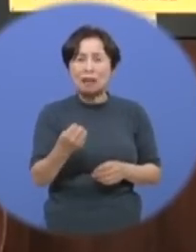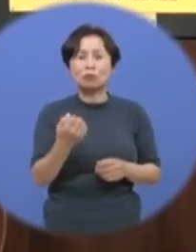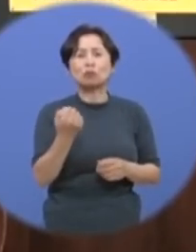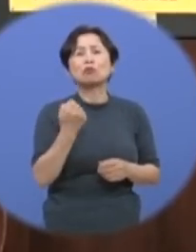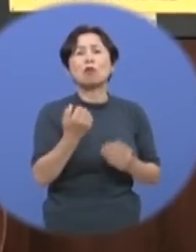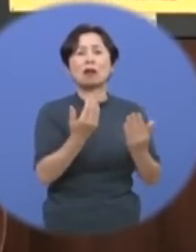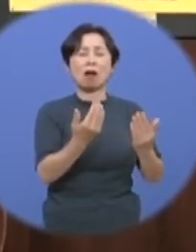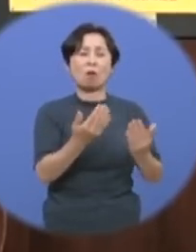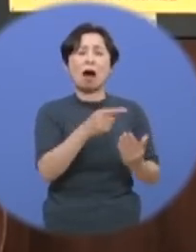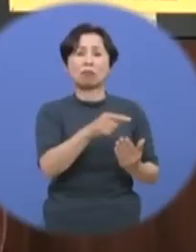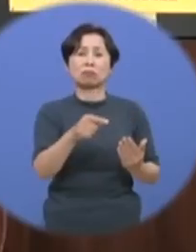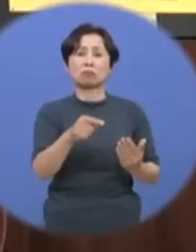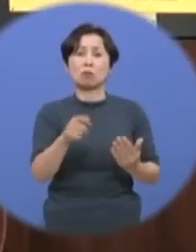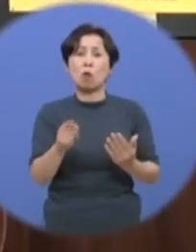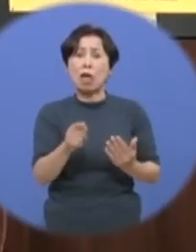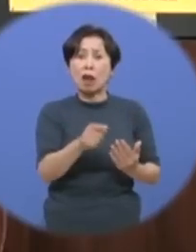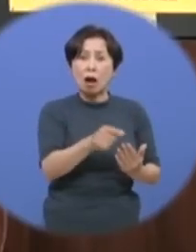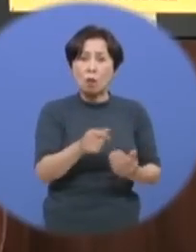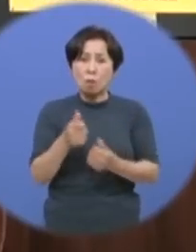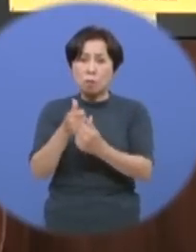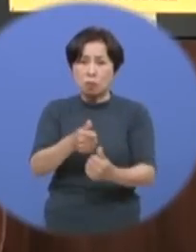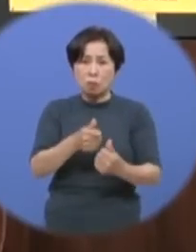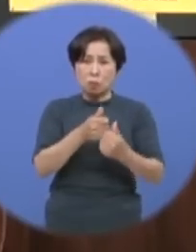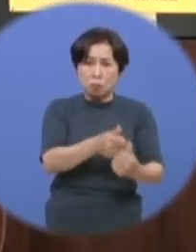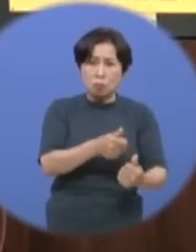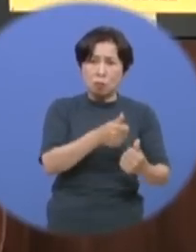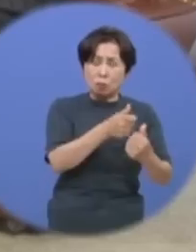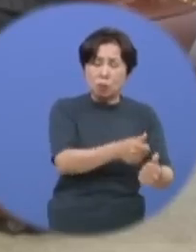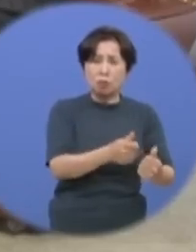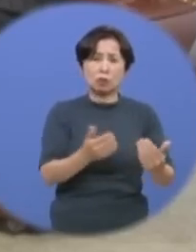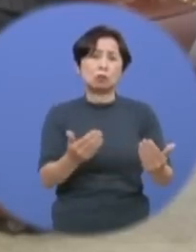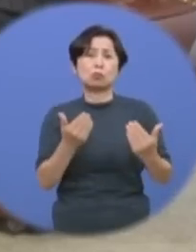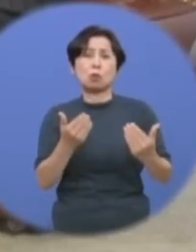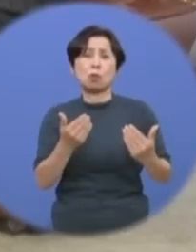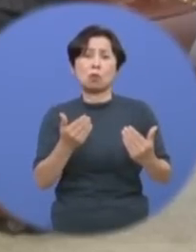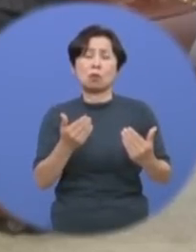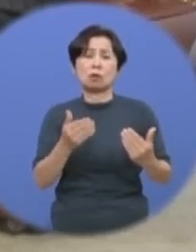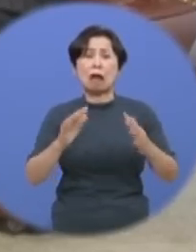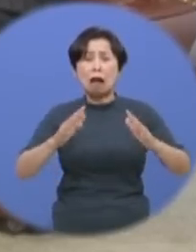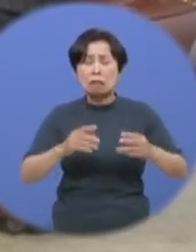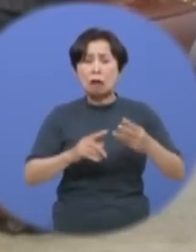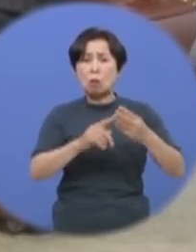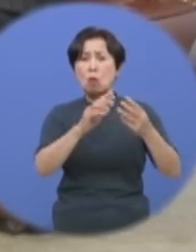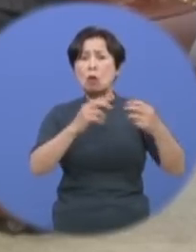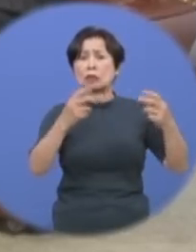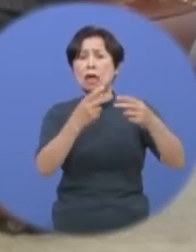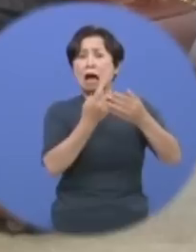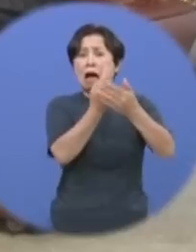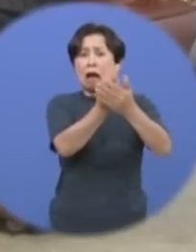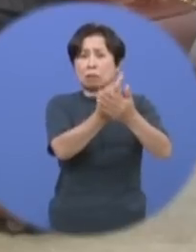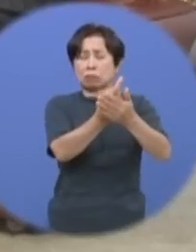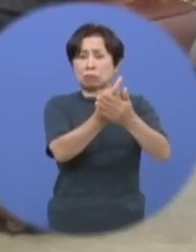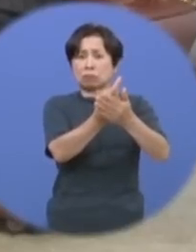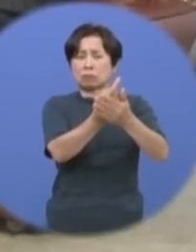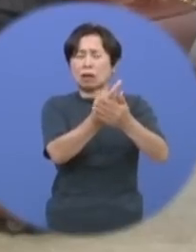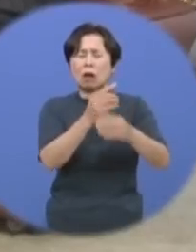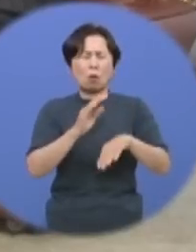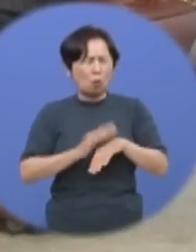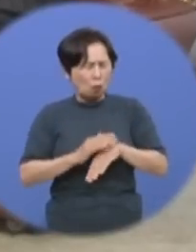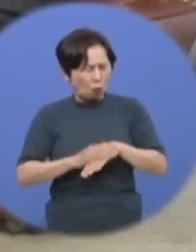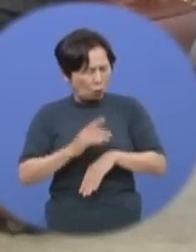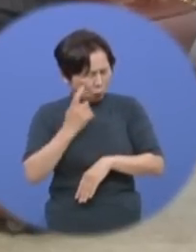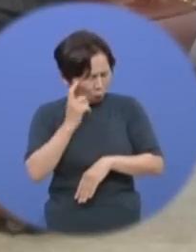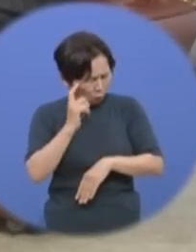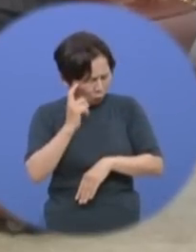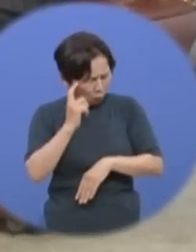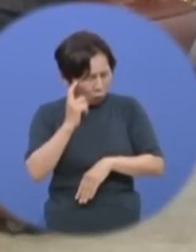ねやっぱりそれを倒さないと法人にでレモンですからもういろんなことをやっぱり考えましたよねどうやっ